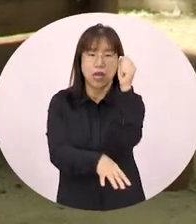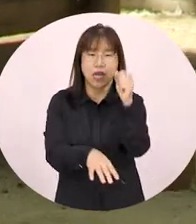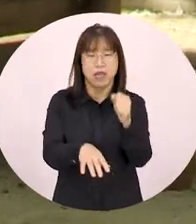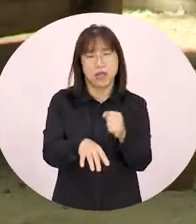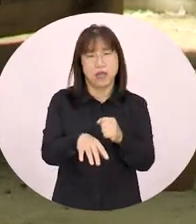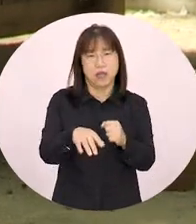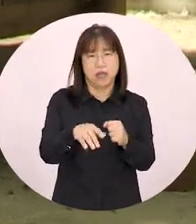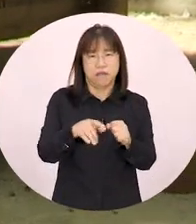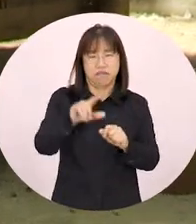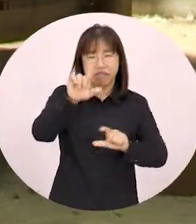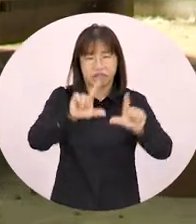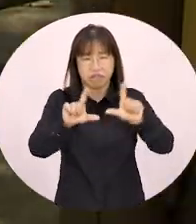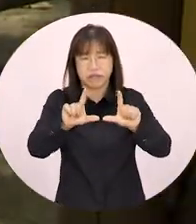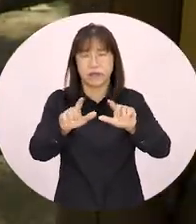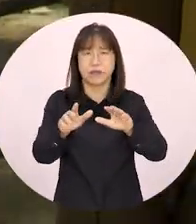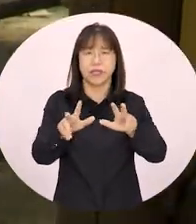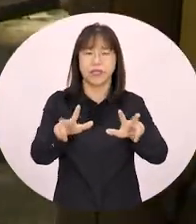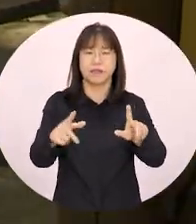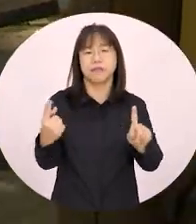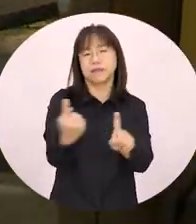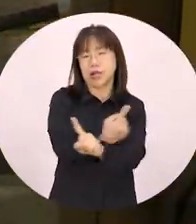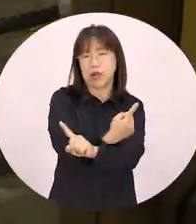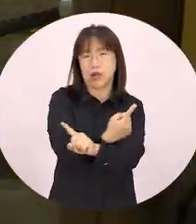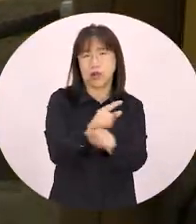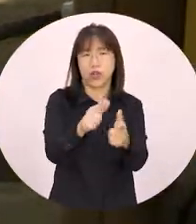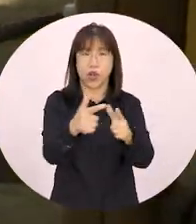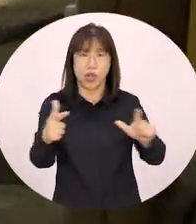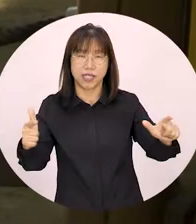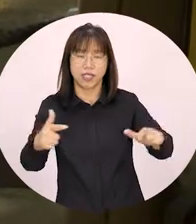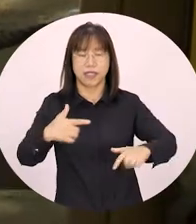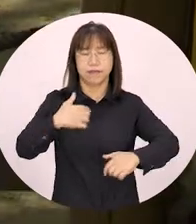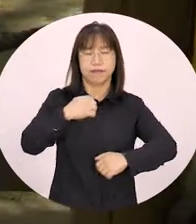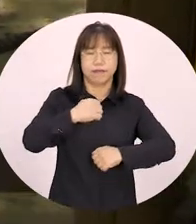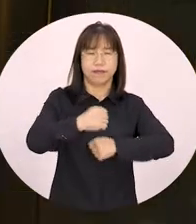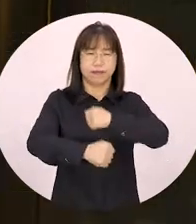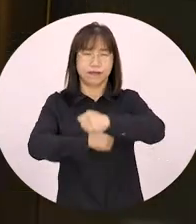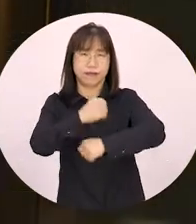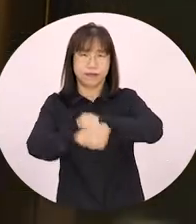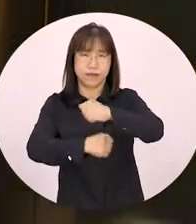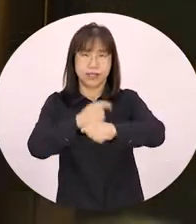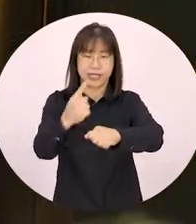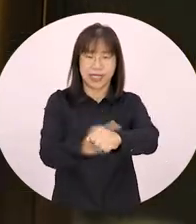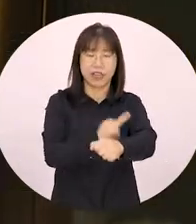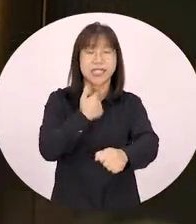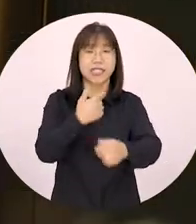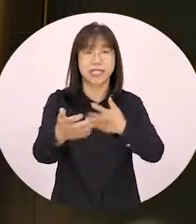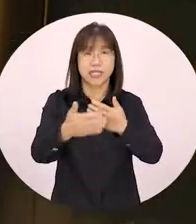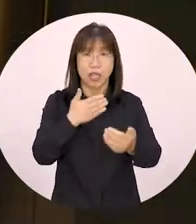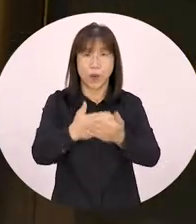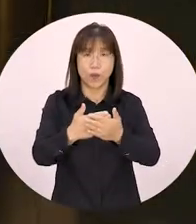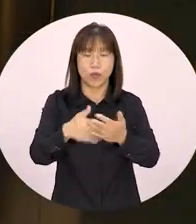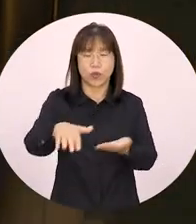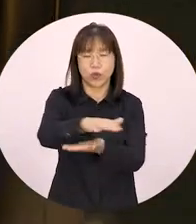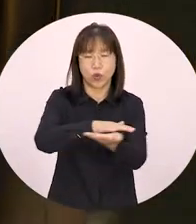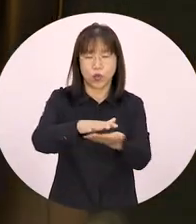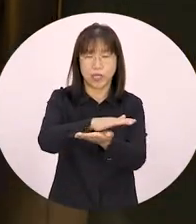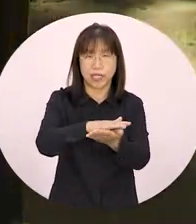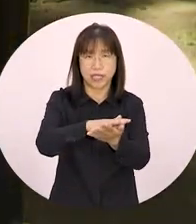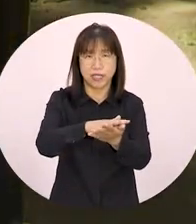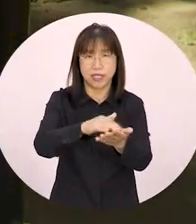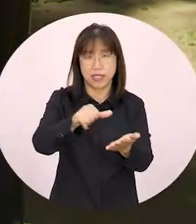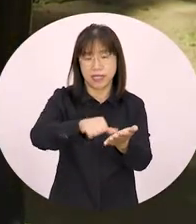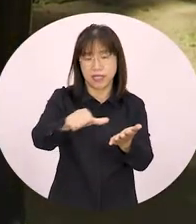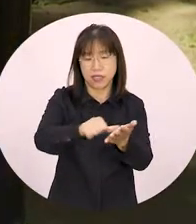기존의 정형화된 놀이시설 대신 모험 징검다리 원통 지나기 등 자연 체험형 놀이 시설을 설치해 다양한